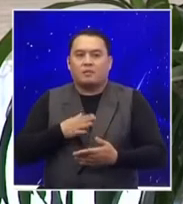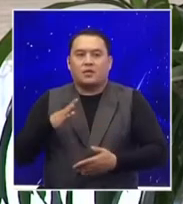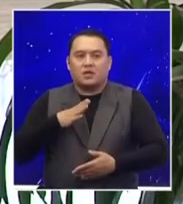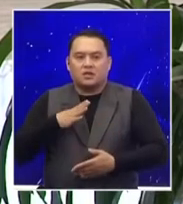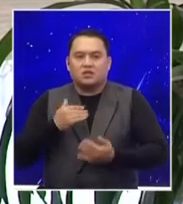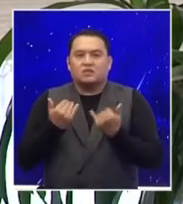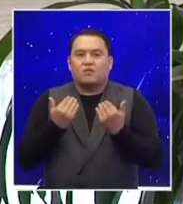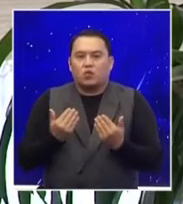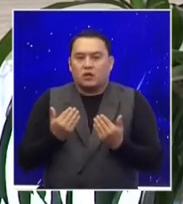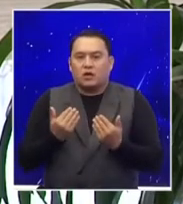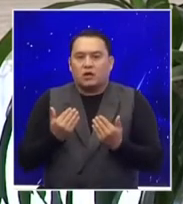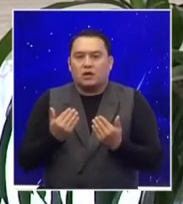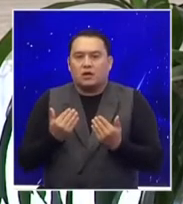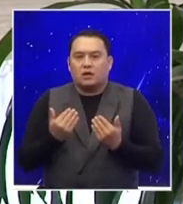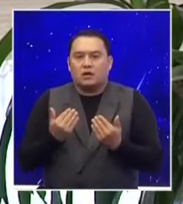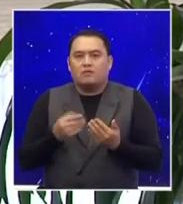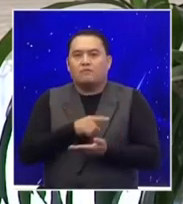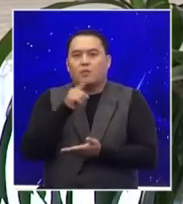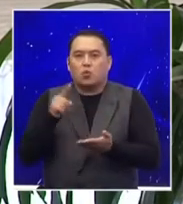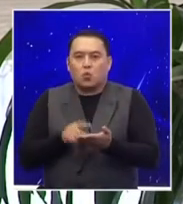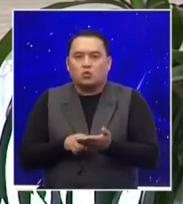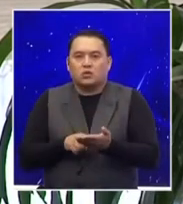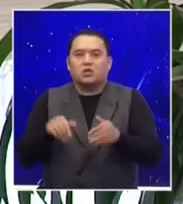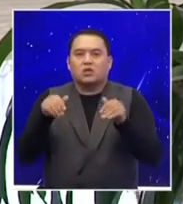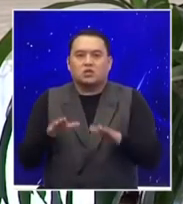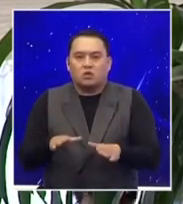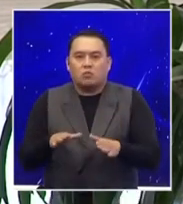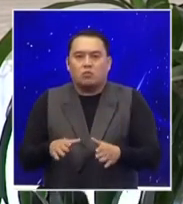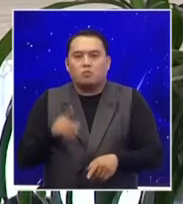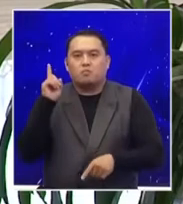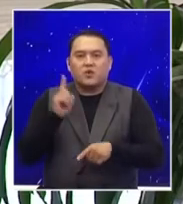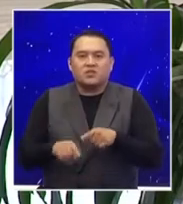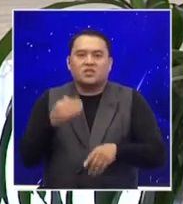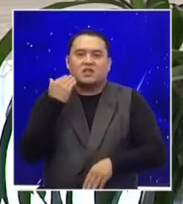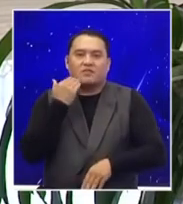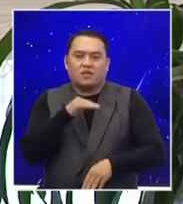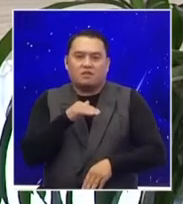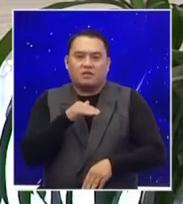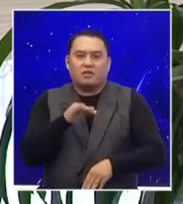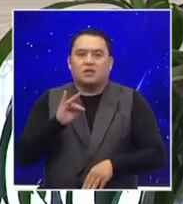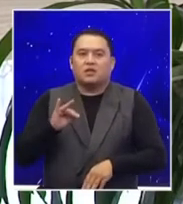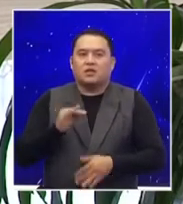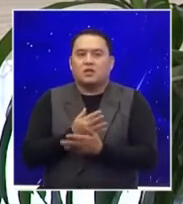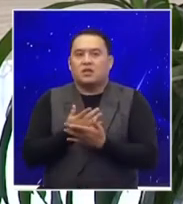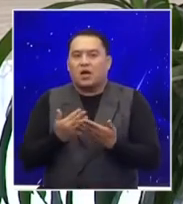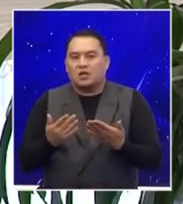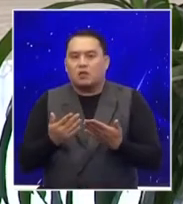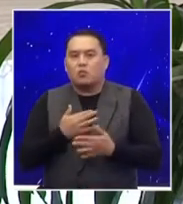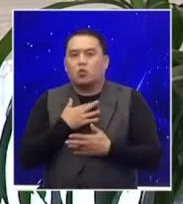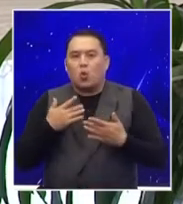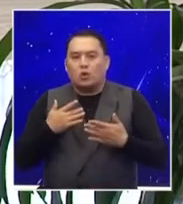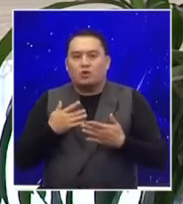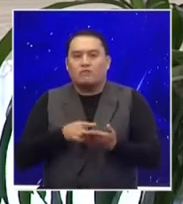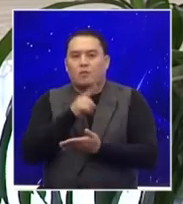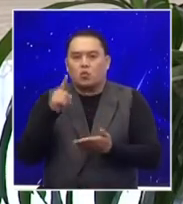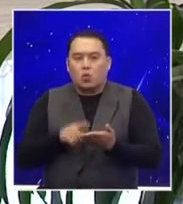на сегодняшний день эти вопросы решаются намного быстрее, эффективнее. И многие даже